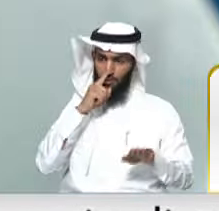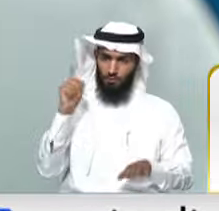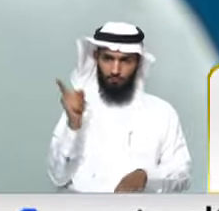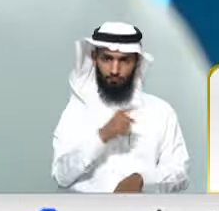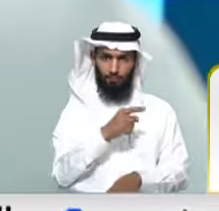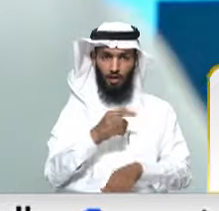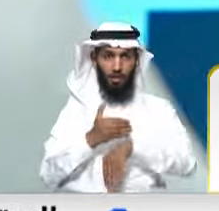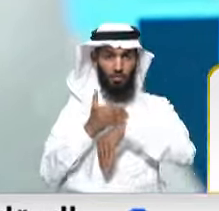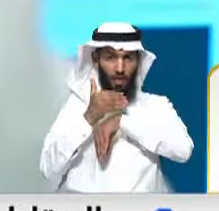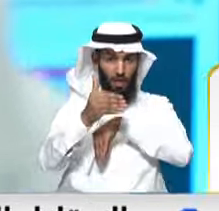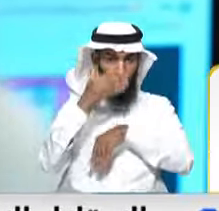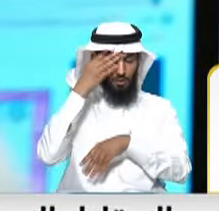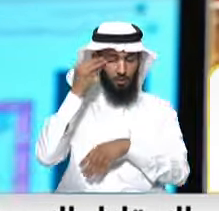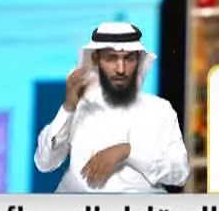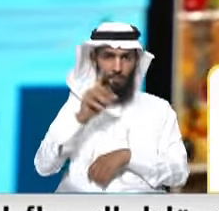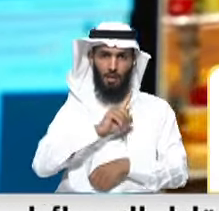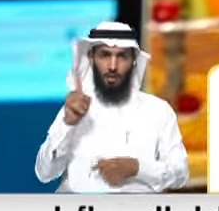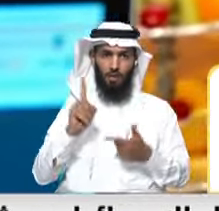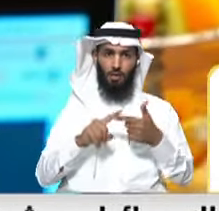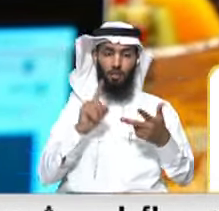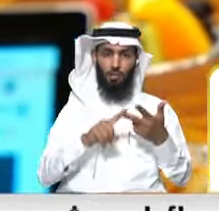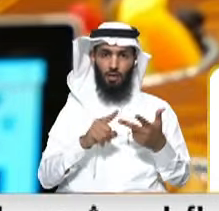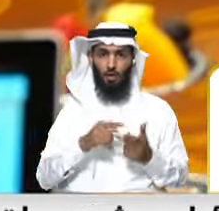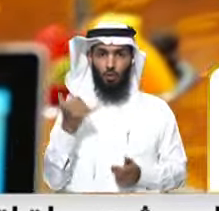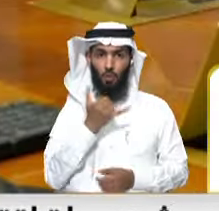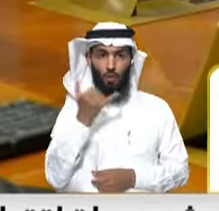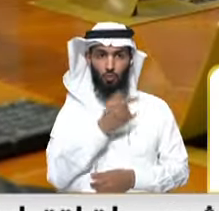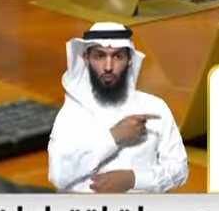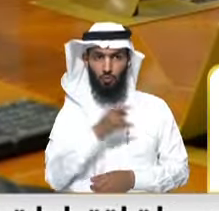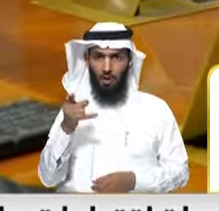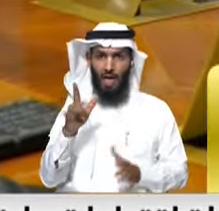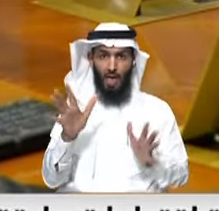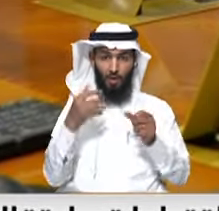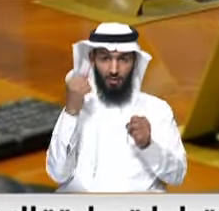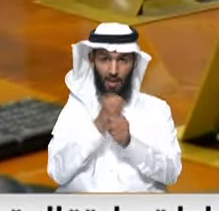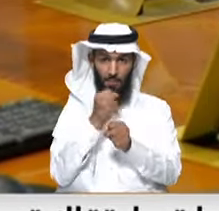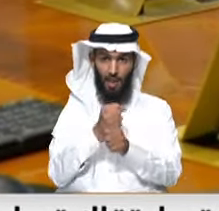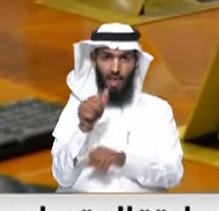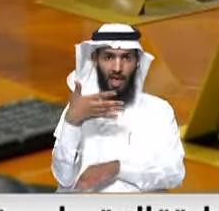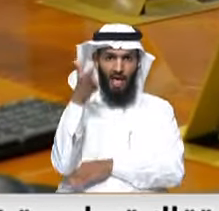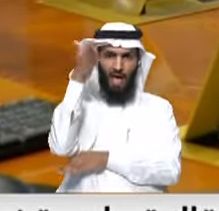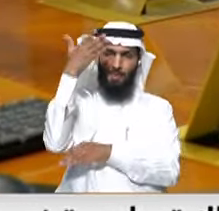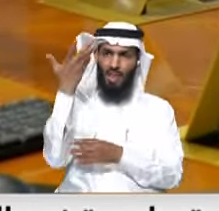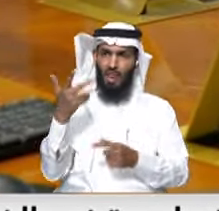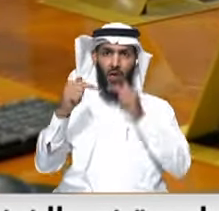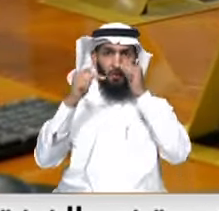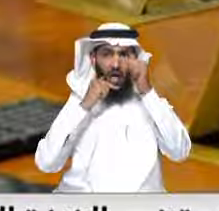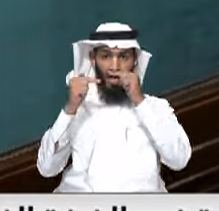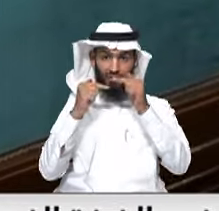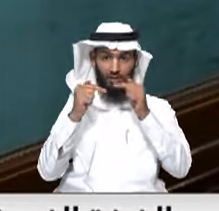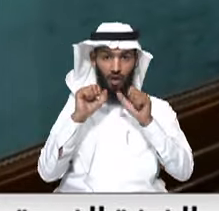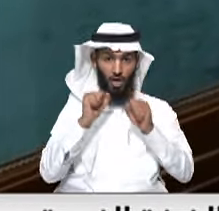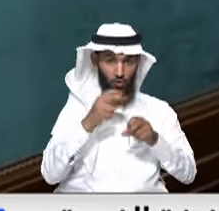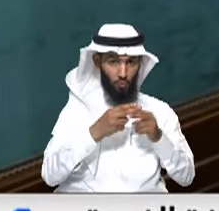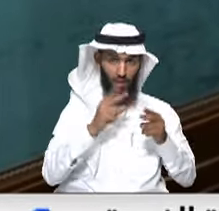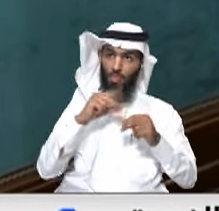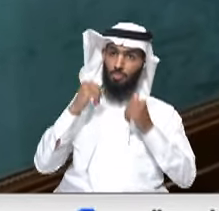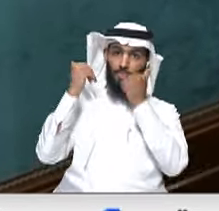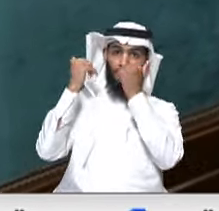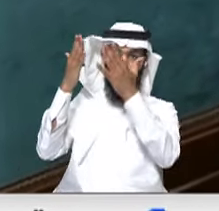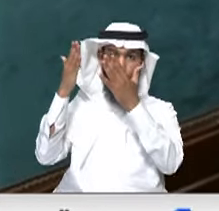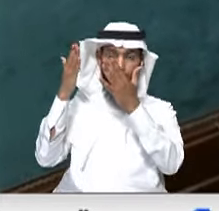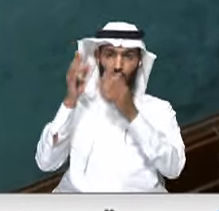والمؤسسات والهيئات العامة الالتزام بعدم رفع أي راية أو عزف أي نشيد وطني يخص دولة أخرى في أي